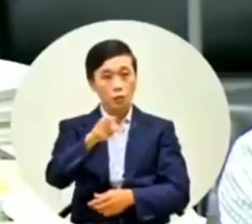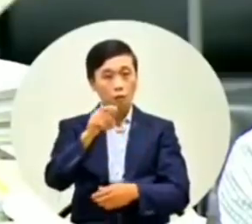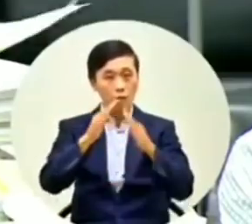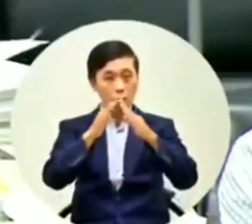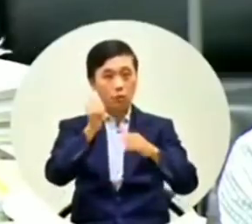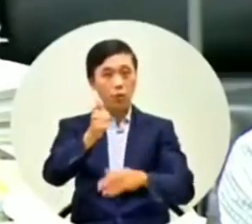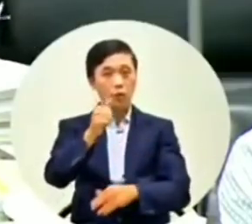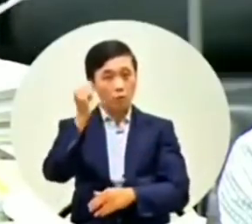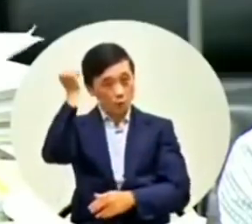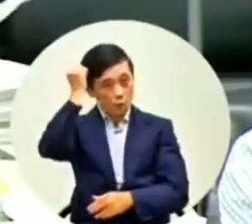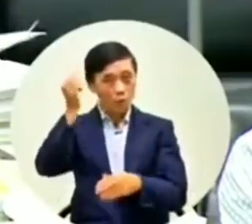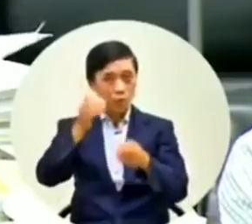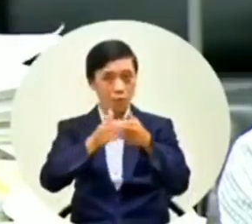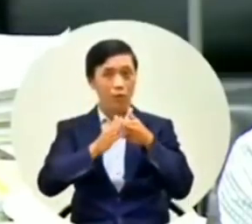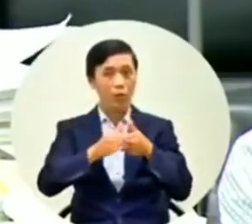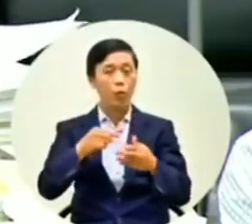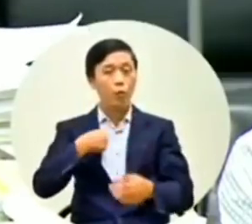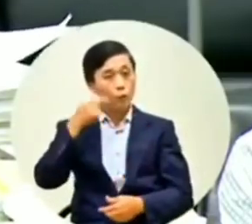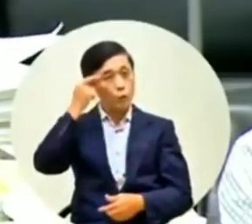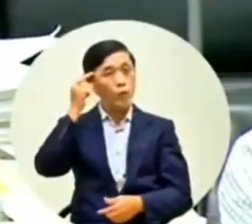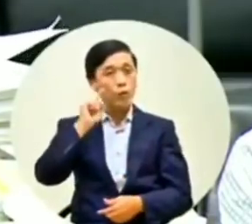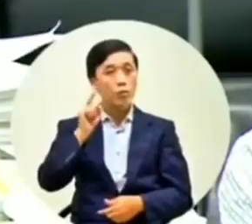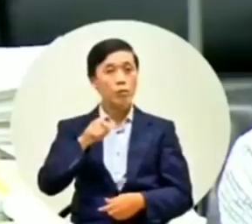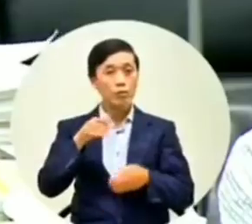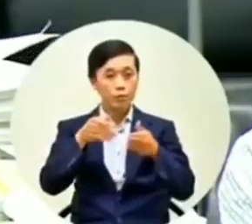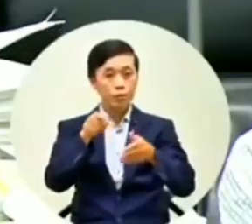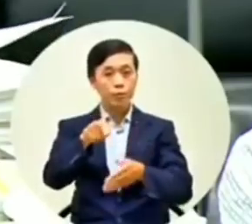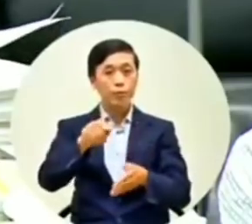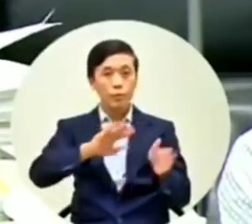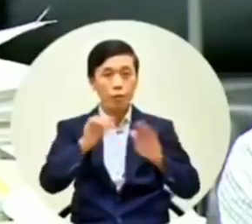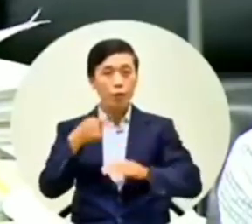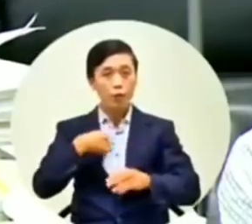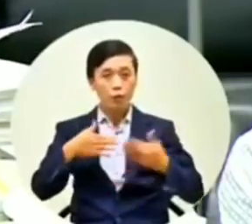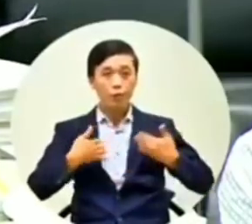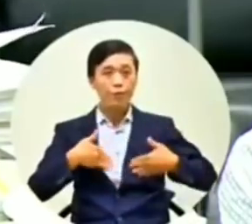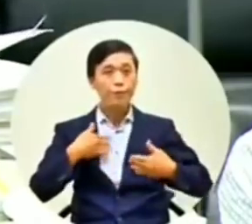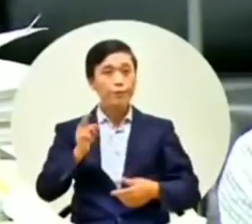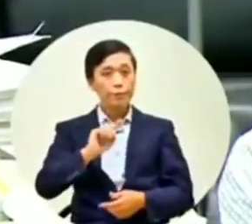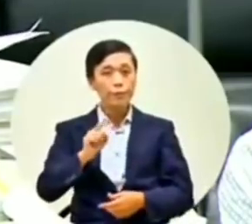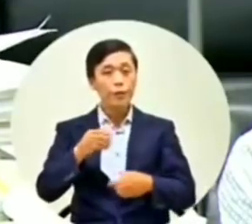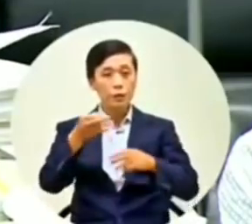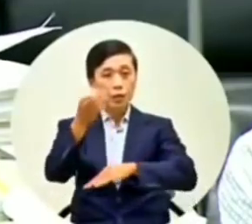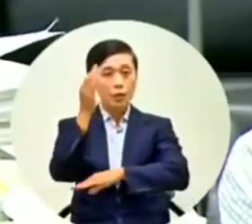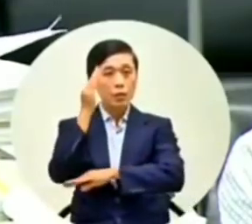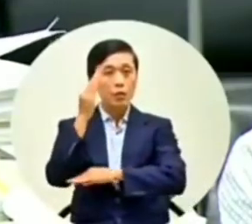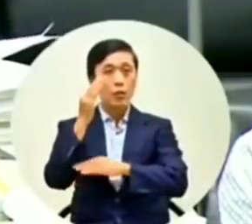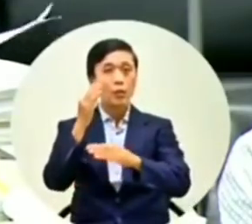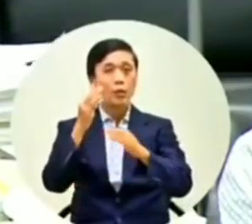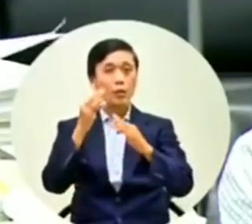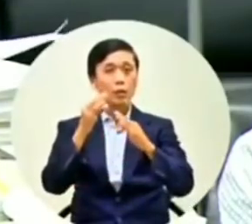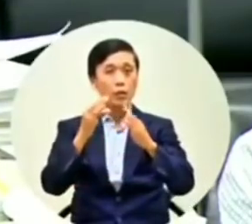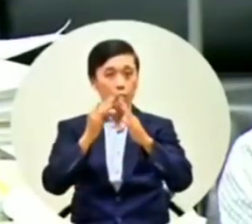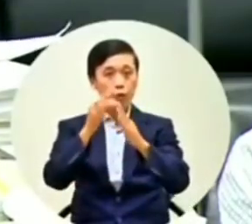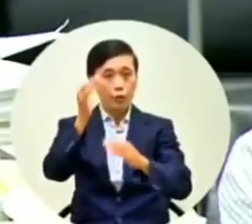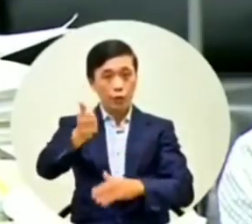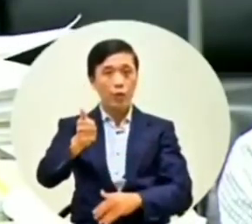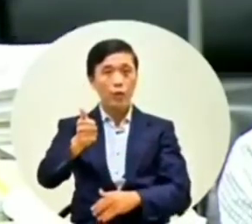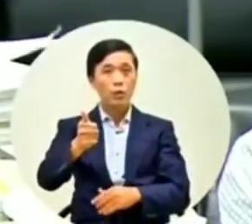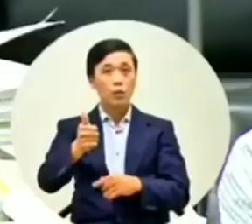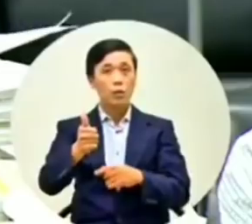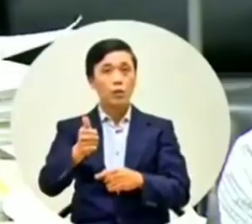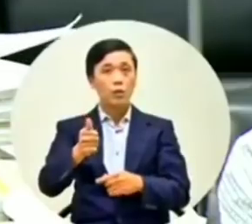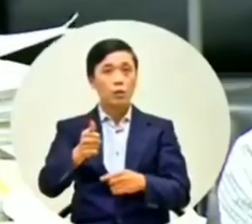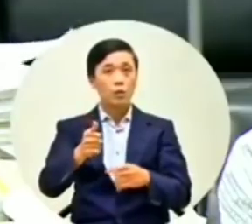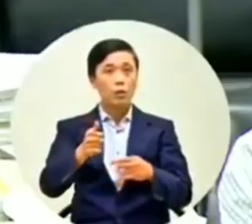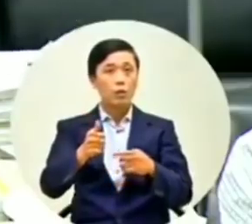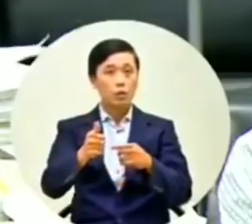哈、那我想呢，当然呢，这个部分我很开心的就是说呢，我们财政部长呢，财政局长了哈、